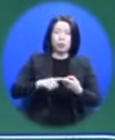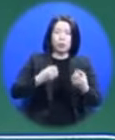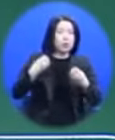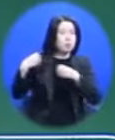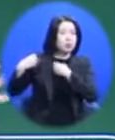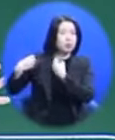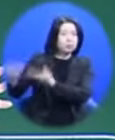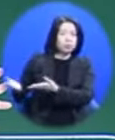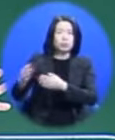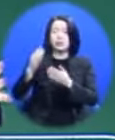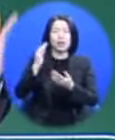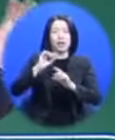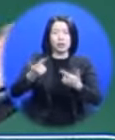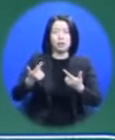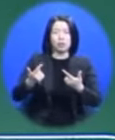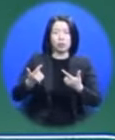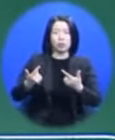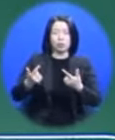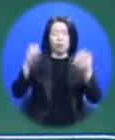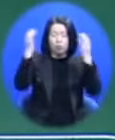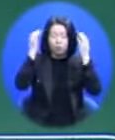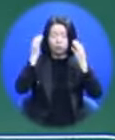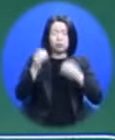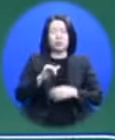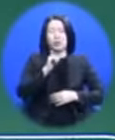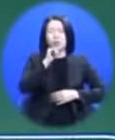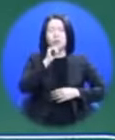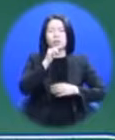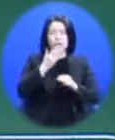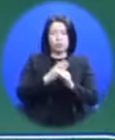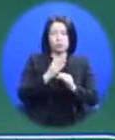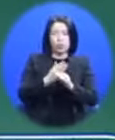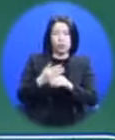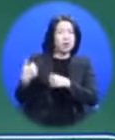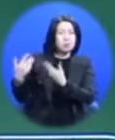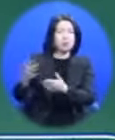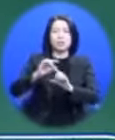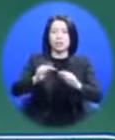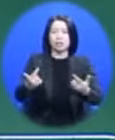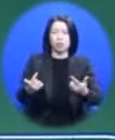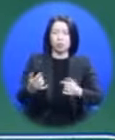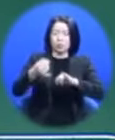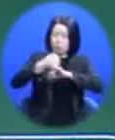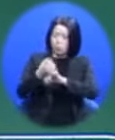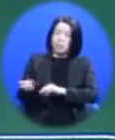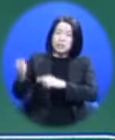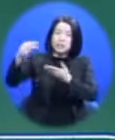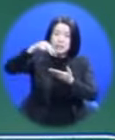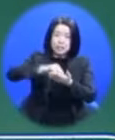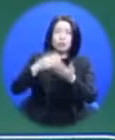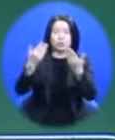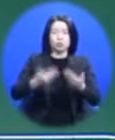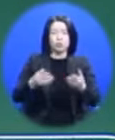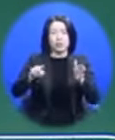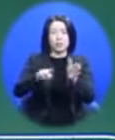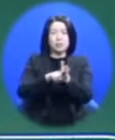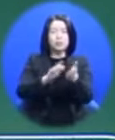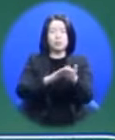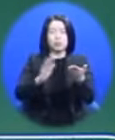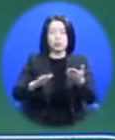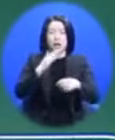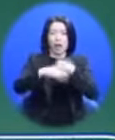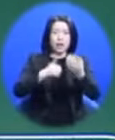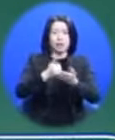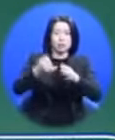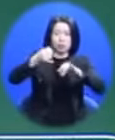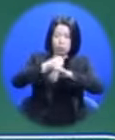아니하시고 고통과 고난 가운데 그대로 버려두지 아니하시고 우리를 반드시 일으켜 주실 것이라는 믿음입니다. 하나님께서